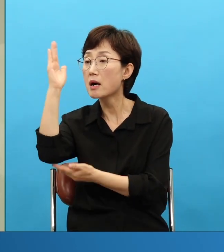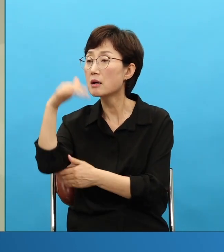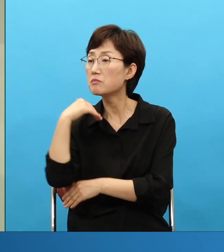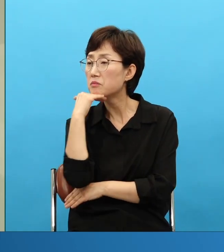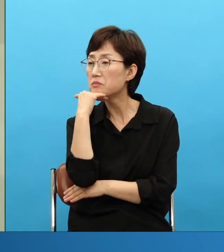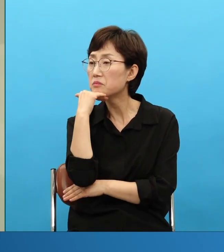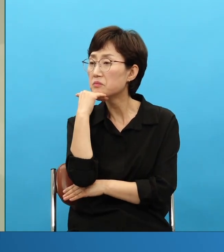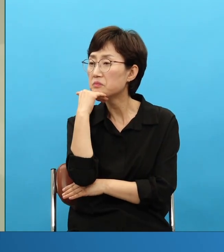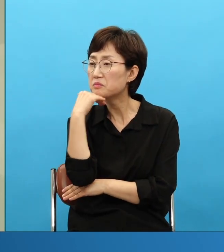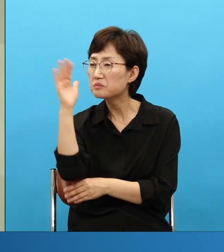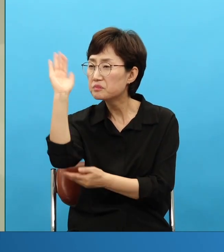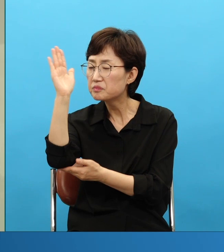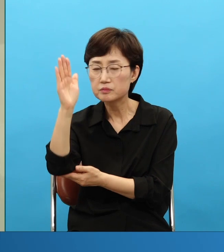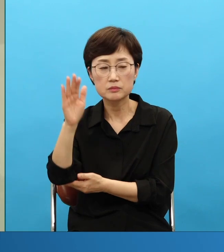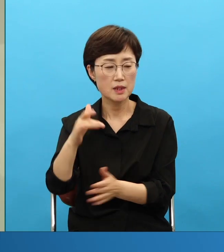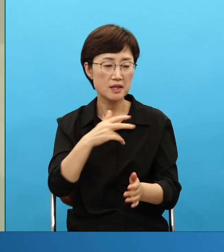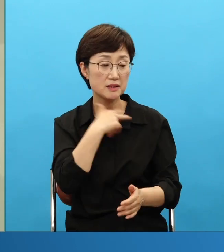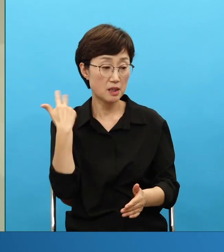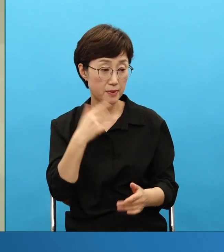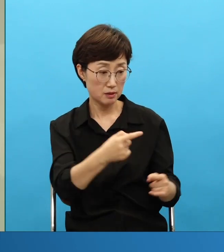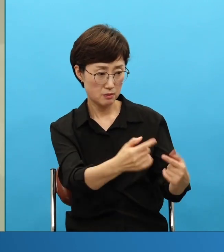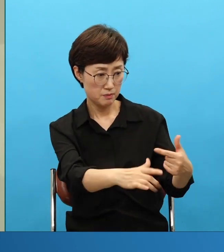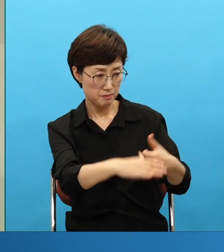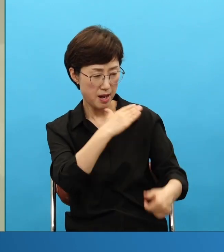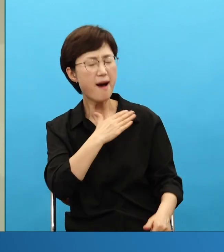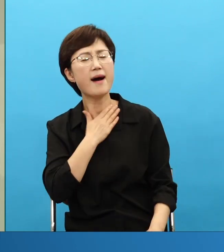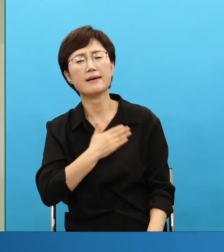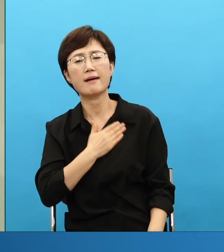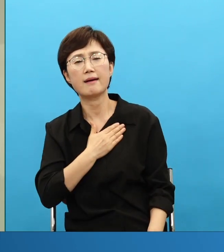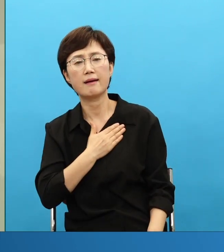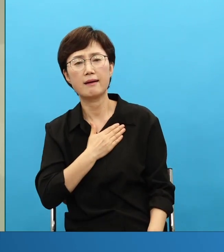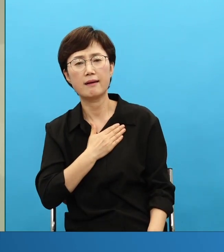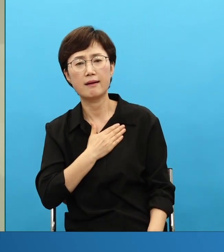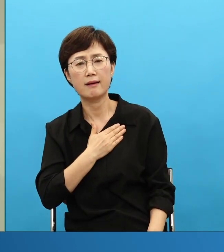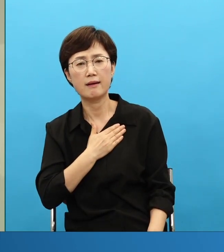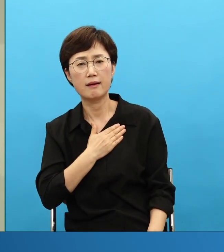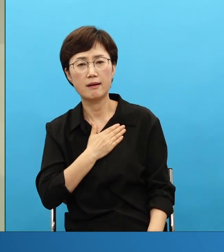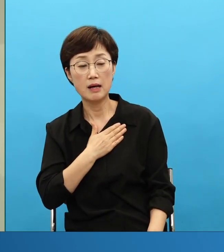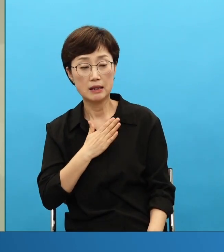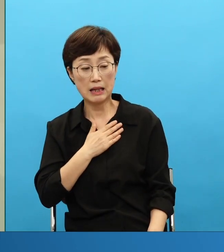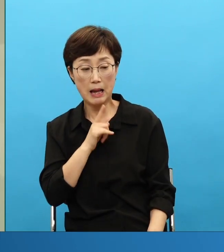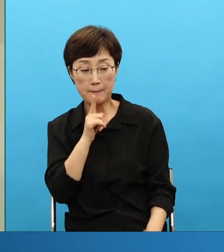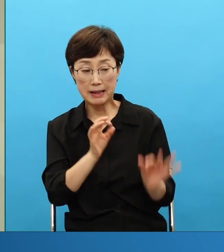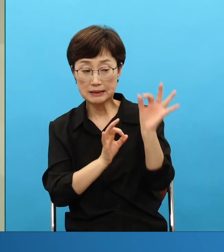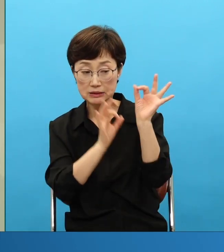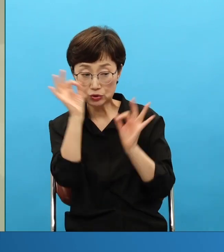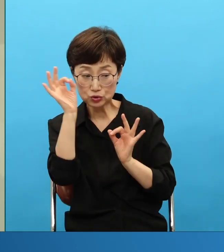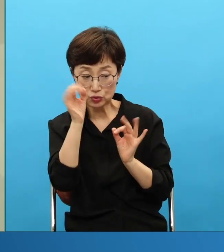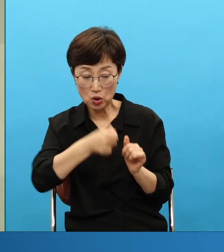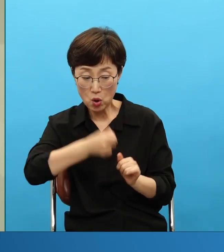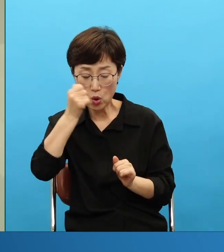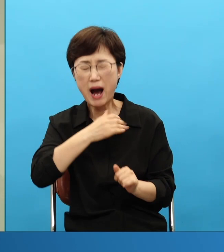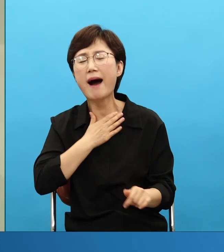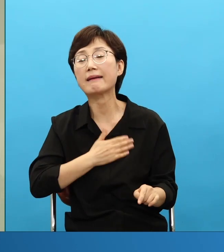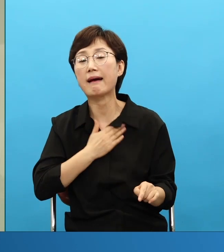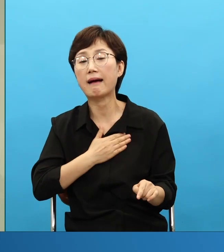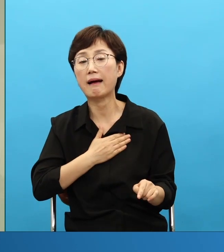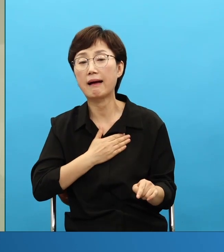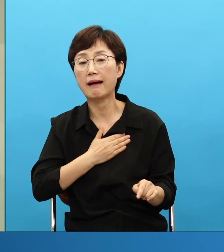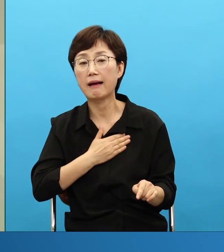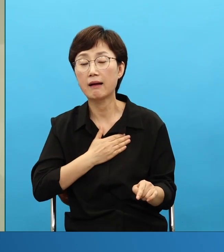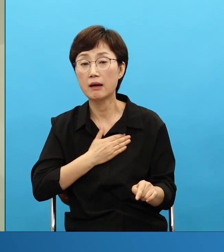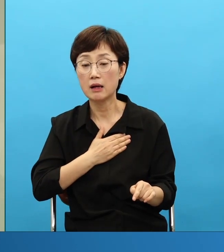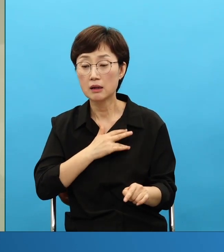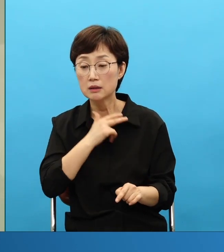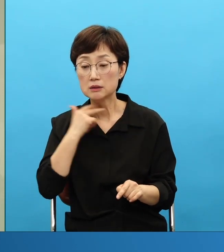we don't think it's right, then you will be put to death. 쉽게 말하면 그거 처형장입니다. So simply put, it was an execution. 마지막 말 place. 들어보고 스데반